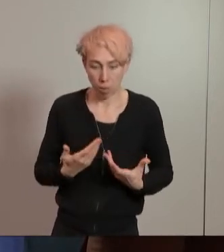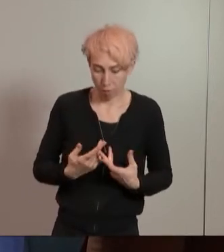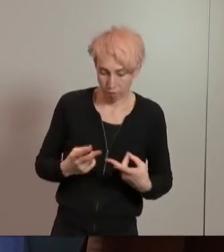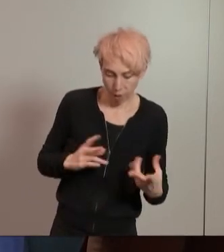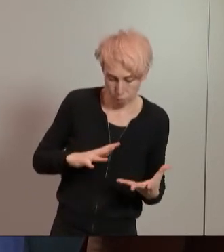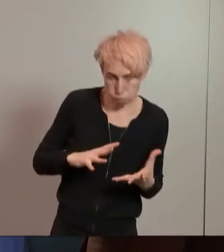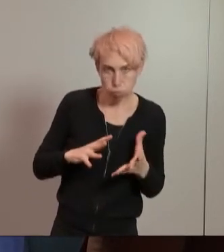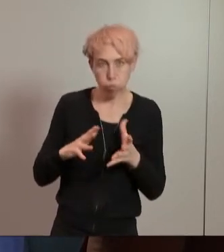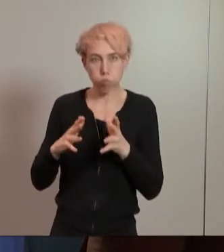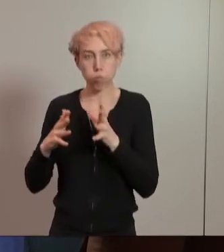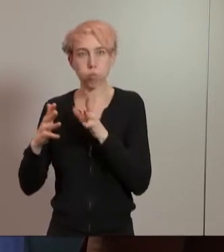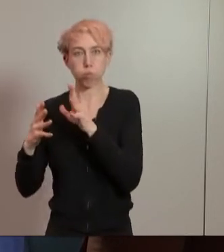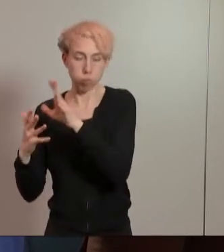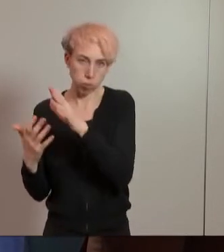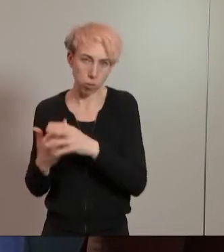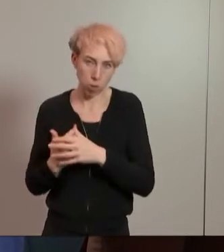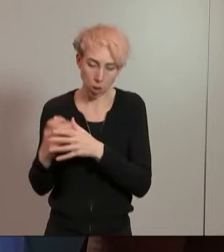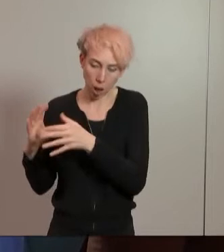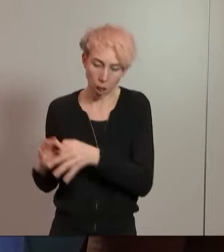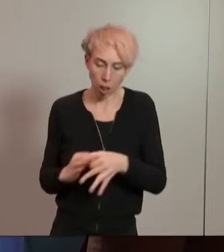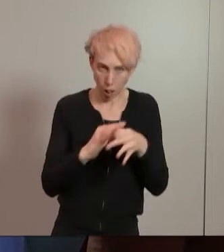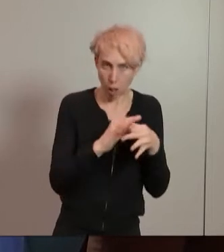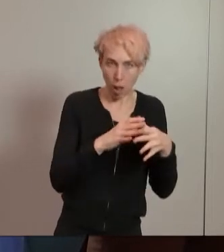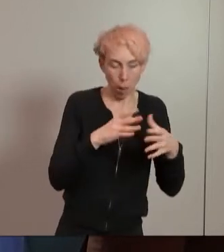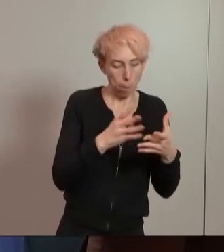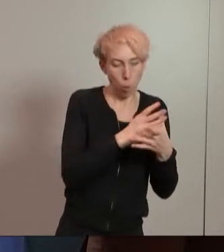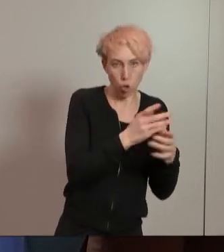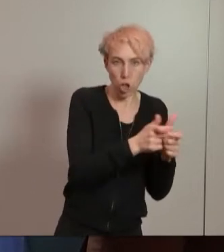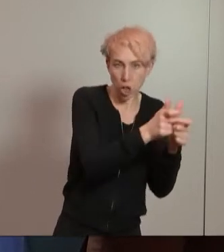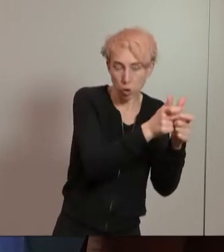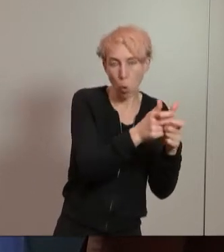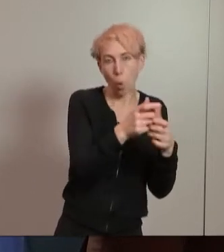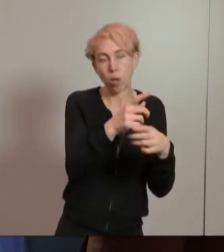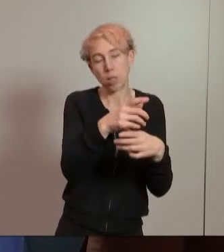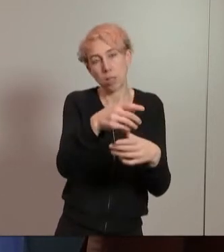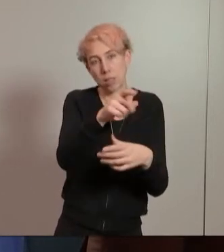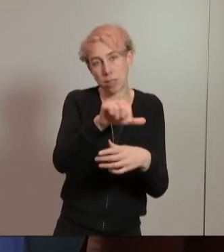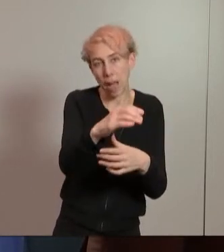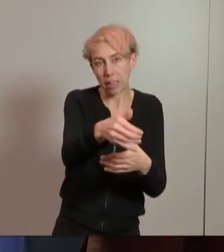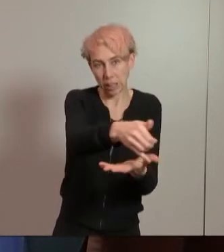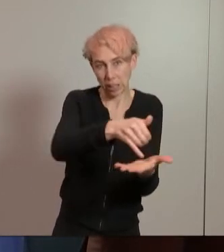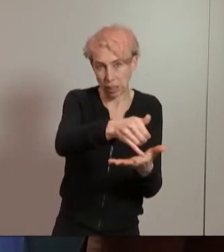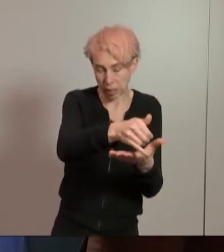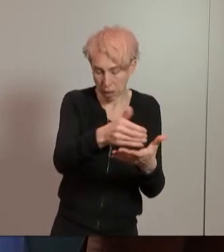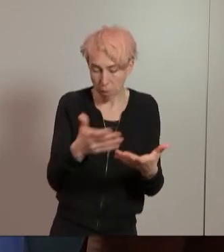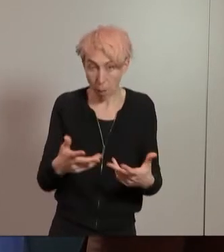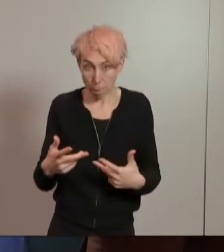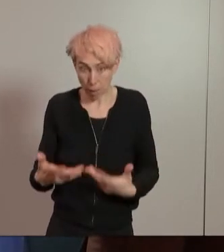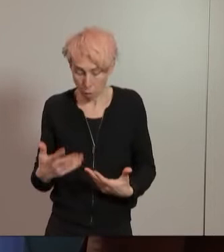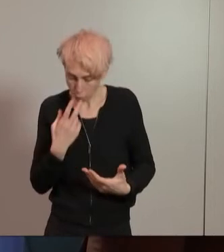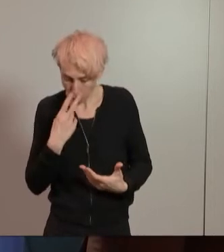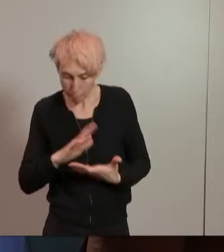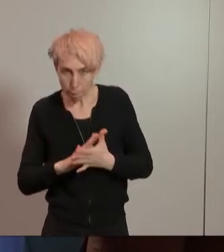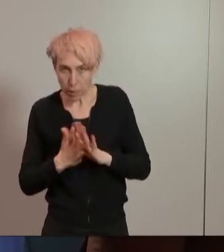transforme profondément, en relation avec les projets des actes châteaux et actes des îles, et dans une période où les pratiques médicales évoluent, se